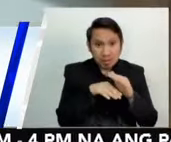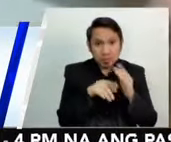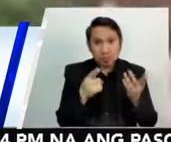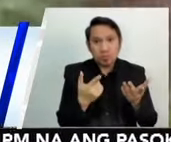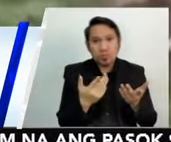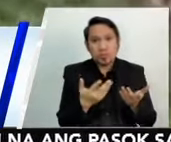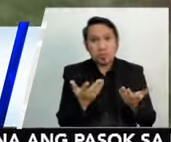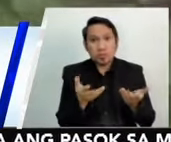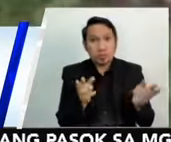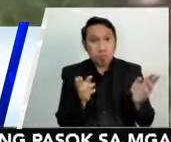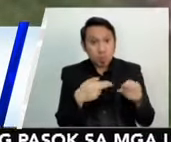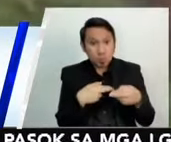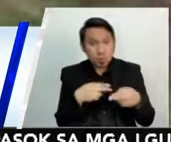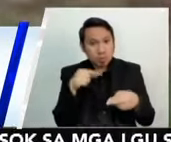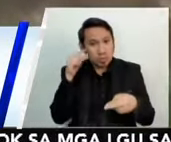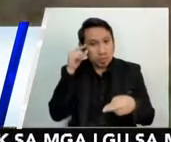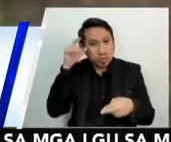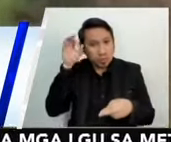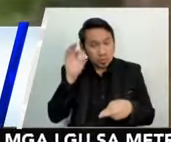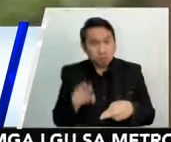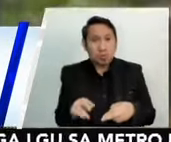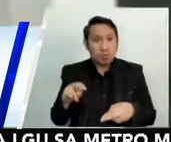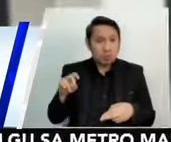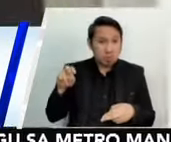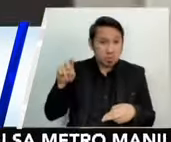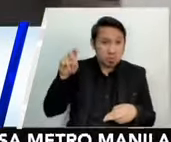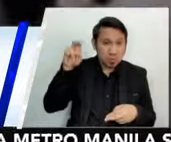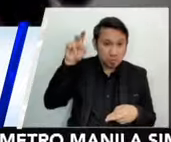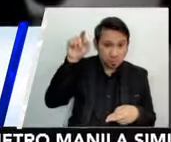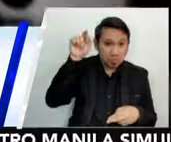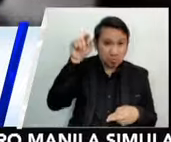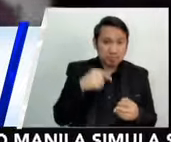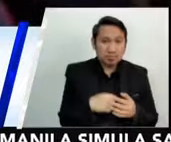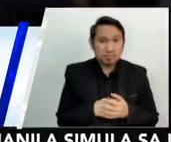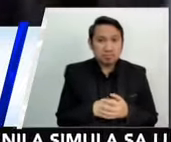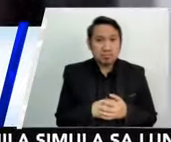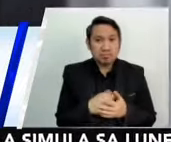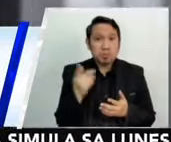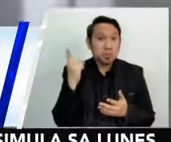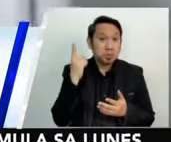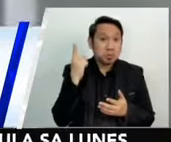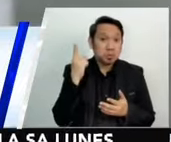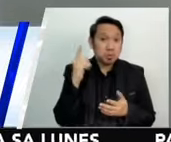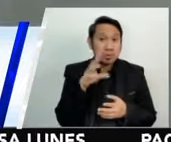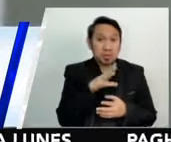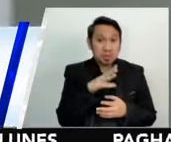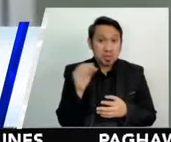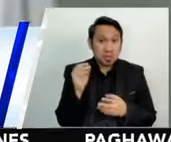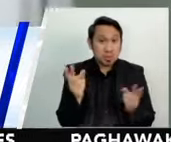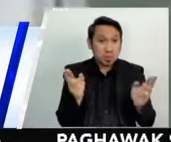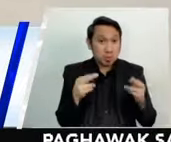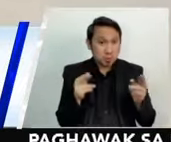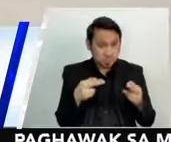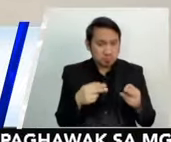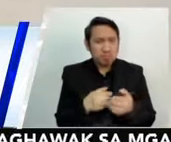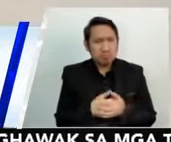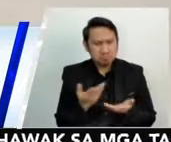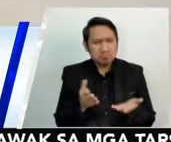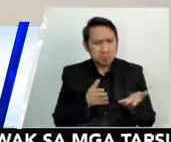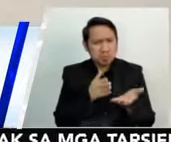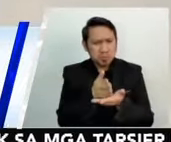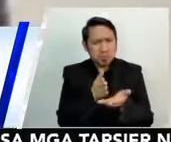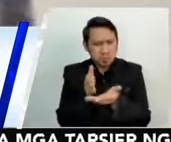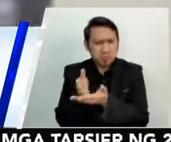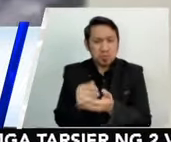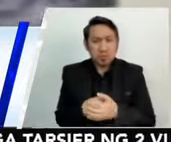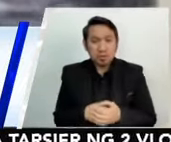Kibuloy. Umakyat pa sila patungo sa Glory Mountain. Maging ang pinaniniwalaang kwarto roon ni Kibuloy, pinuntahan. Sa compound ng Kingdom